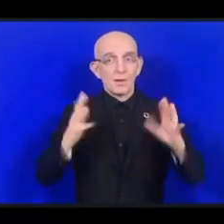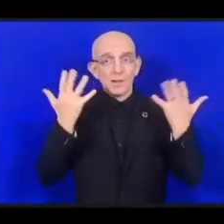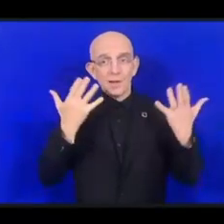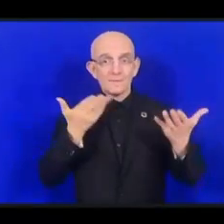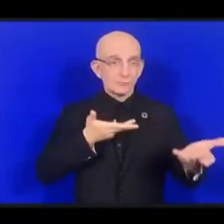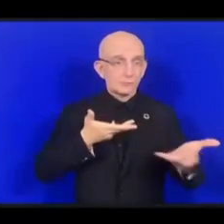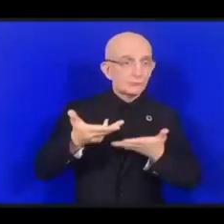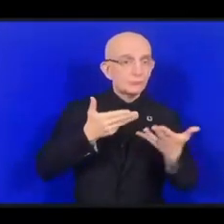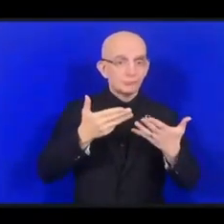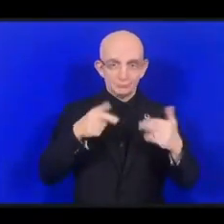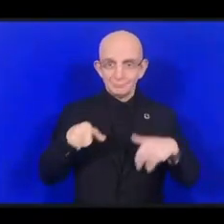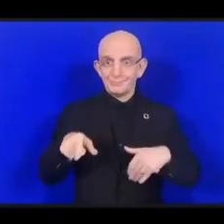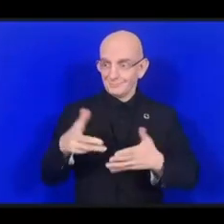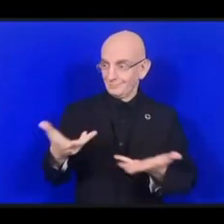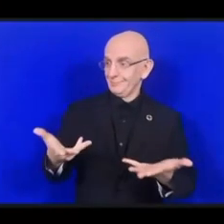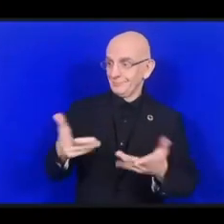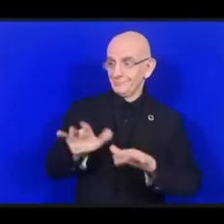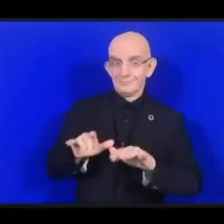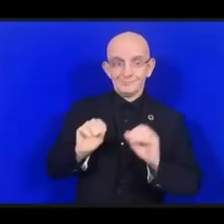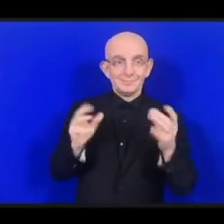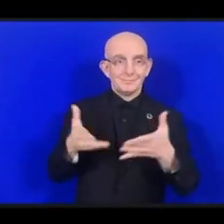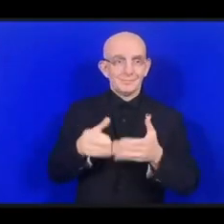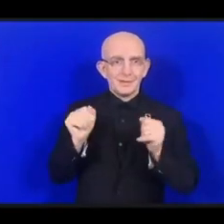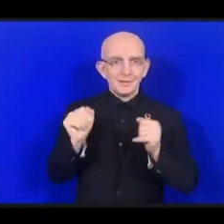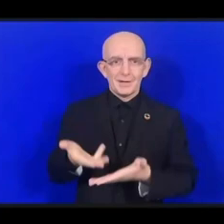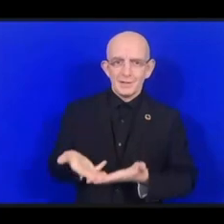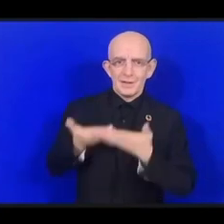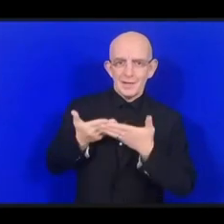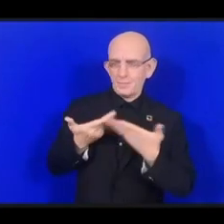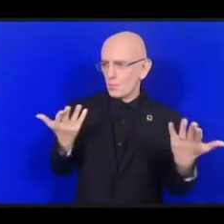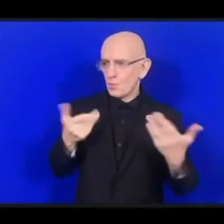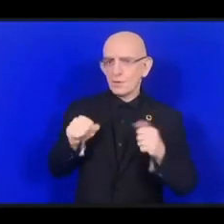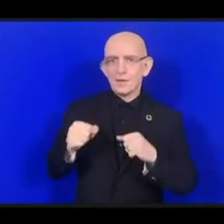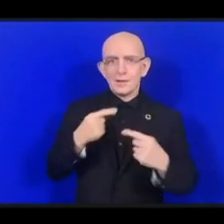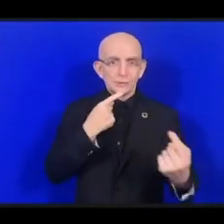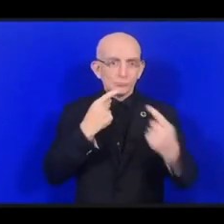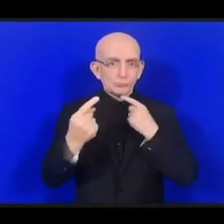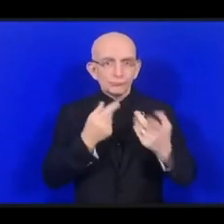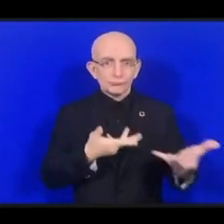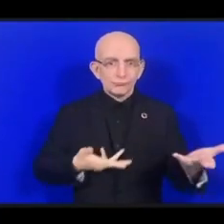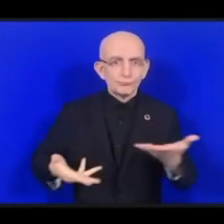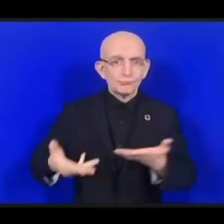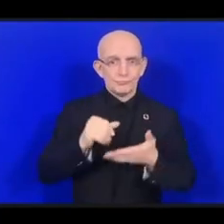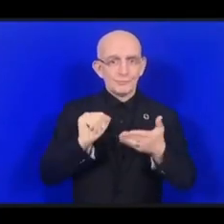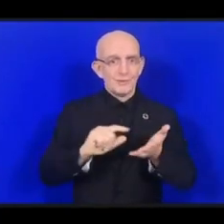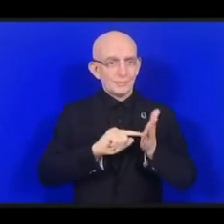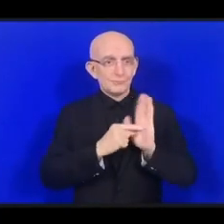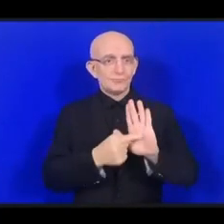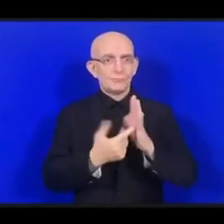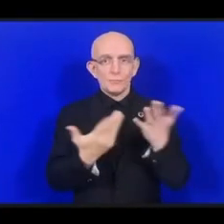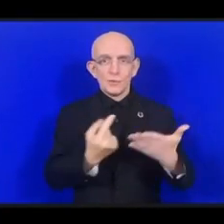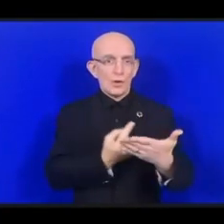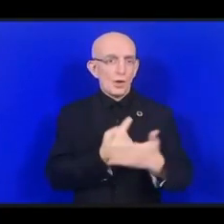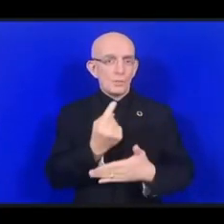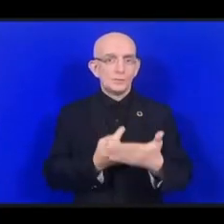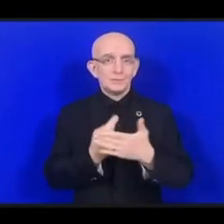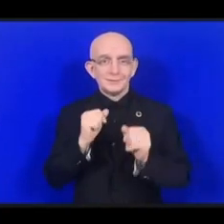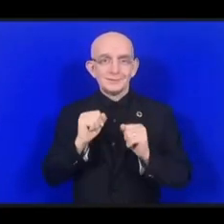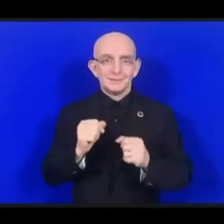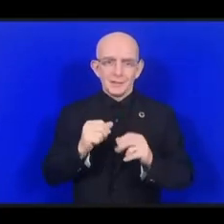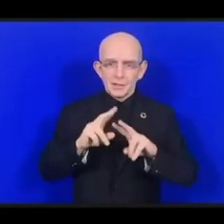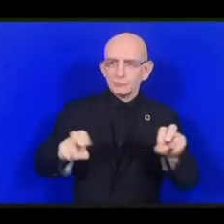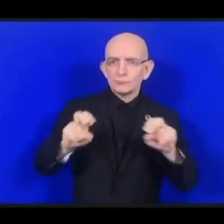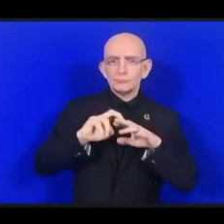حياتنا تقريبا ذلك ان الانترنت يقدم مساحه اتصال شاسعه لا حدود لها مساحه مليئه بالفرص التي